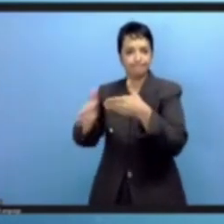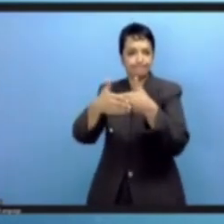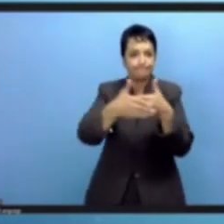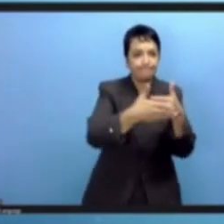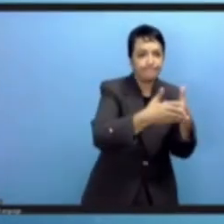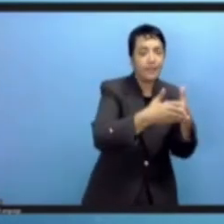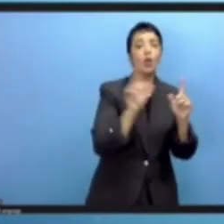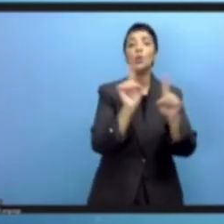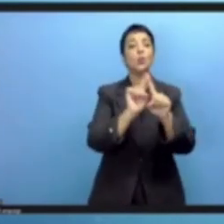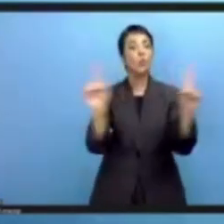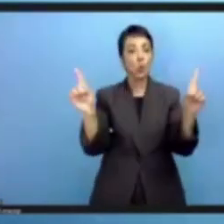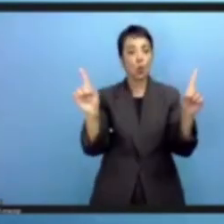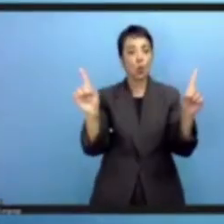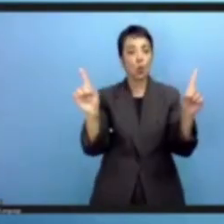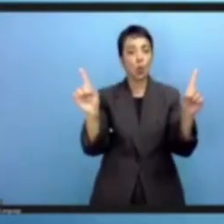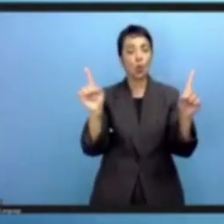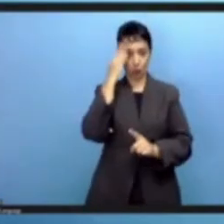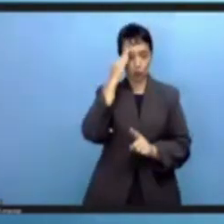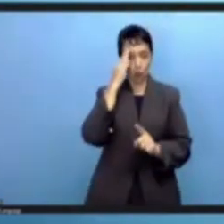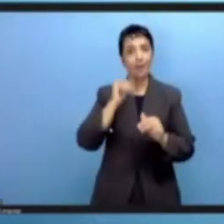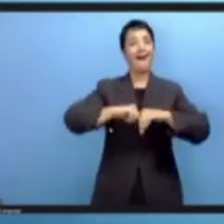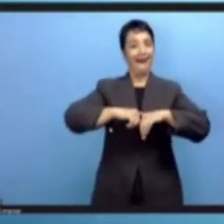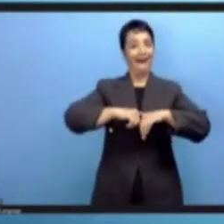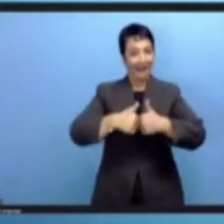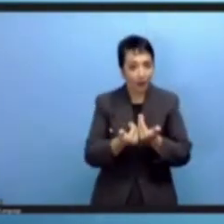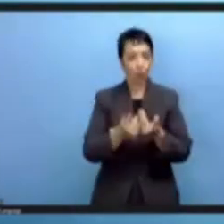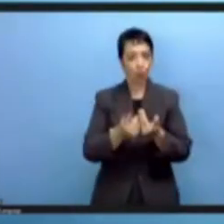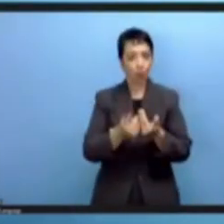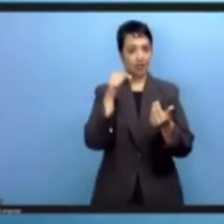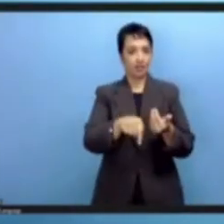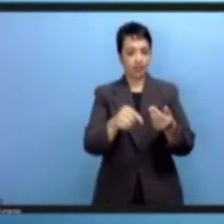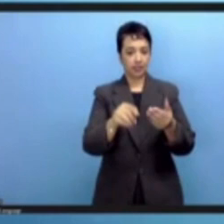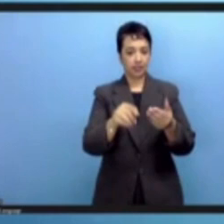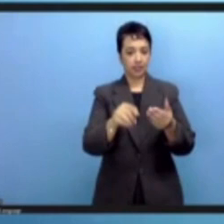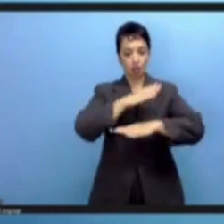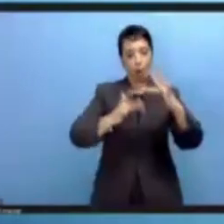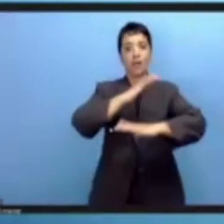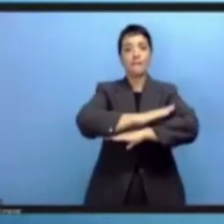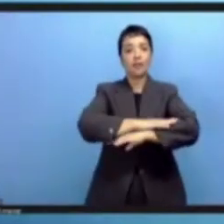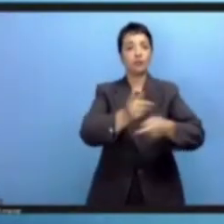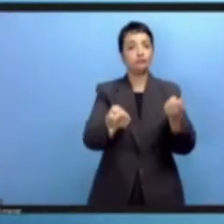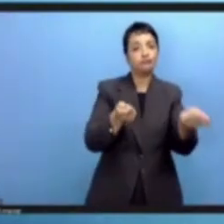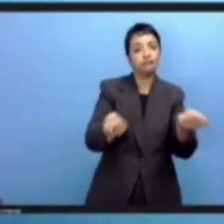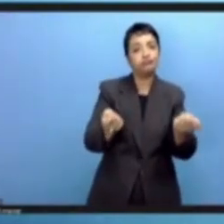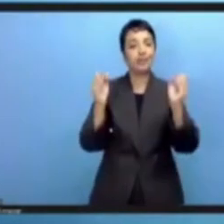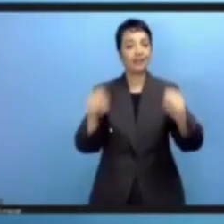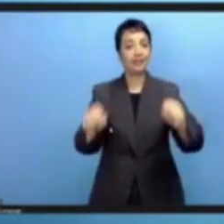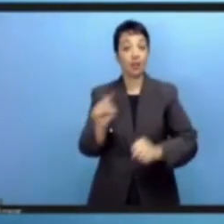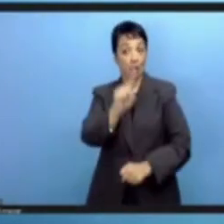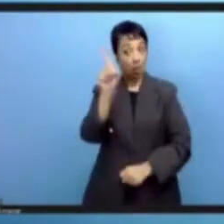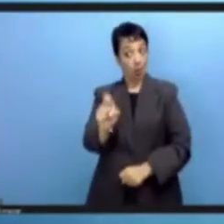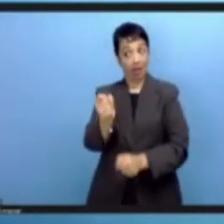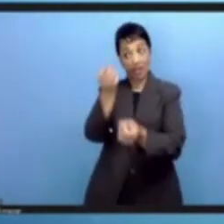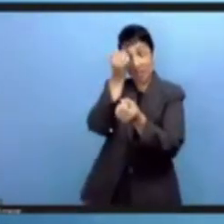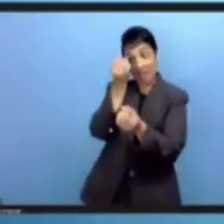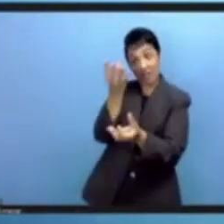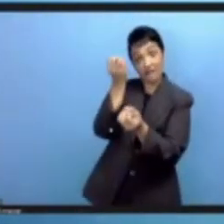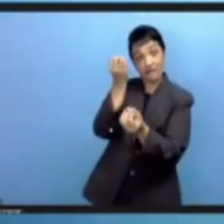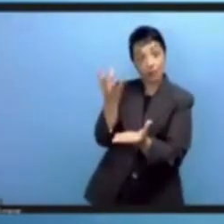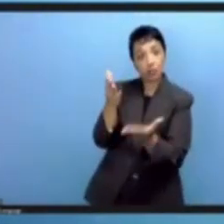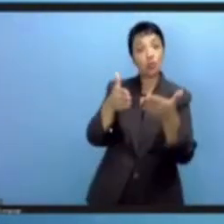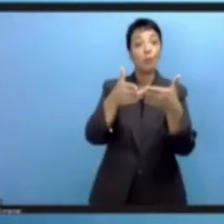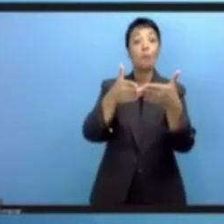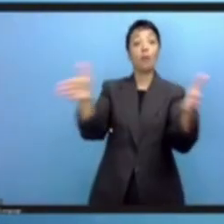je n'entends pas du tout la censure. La question à se poser est de comment réglementer les plateformes de telle